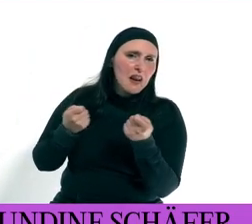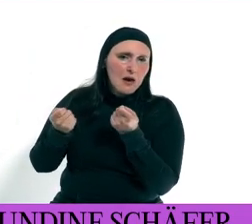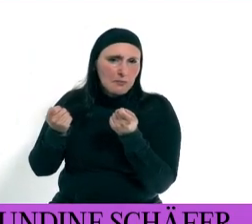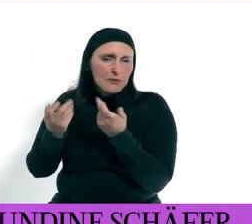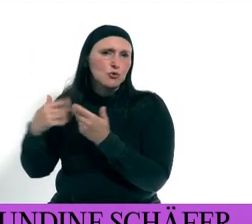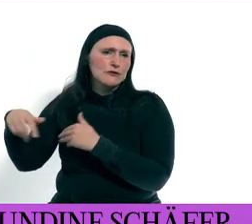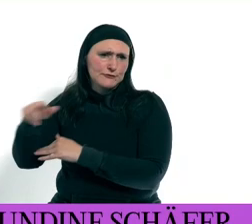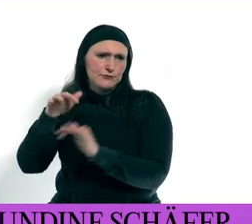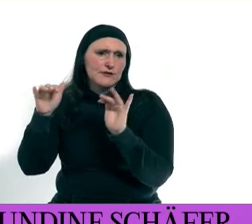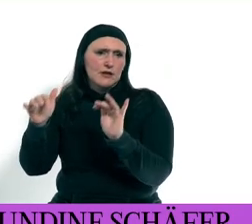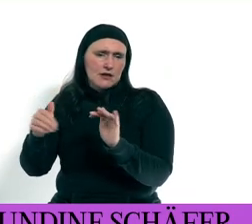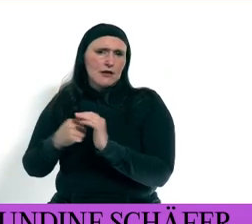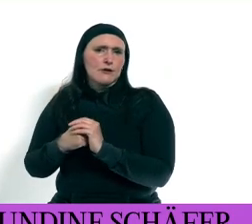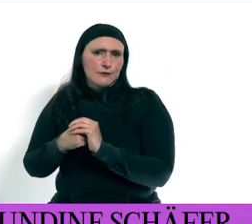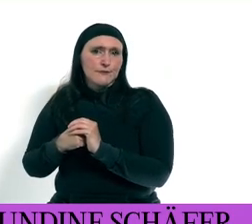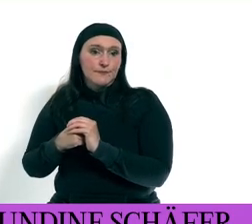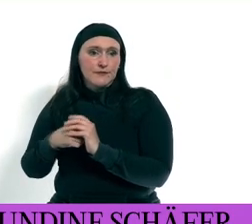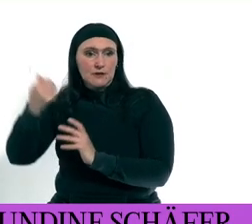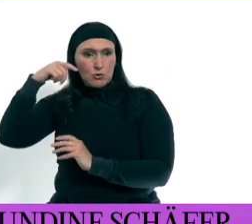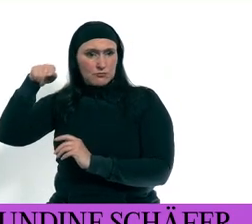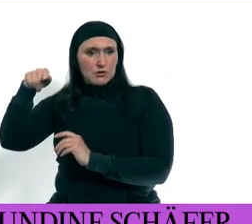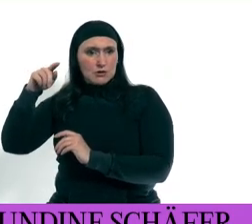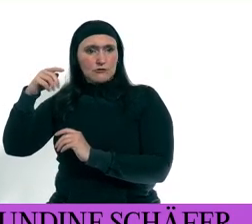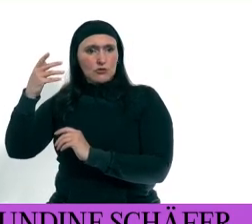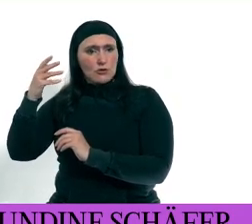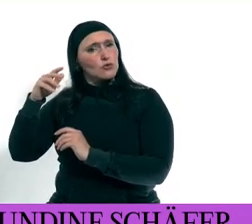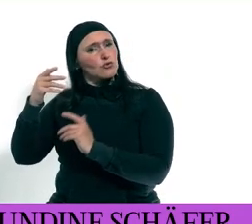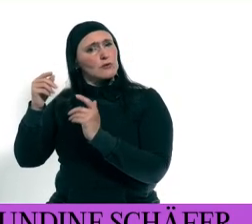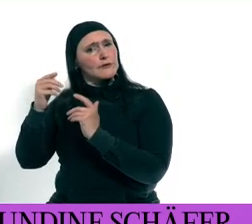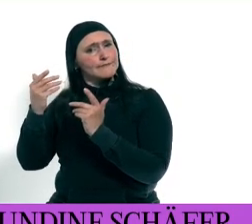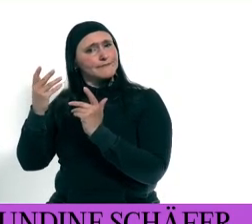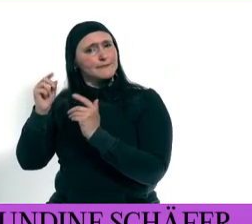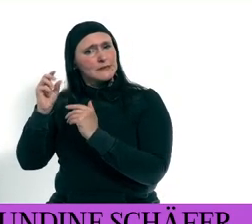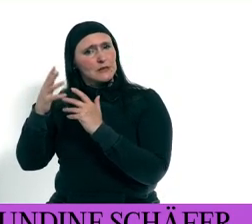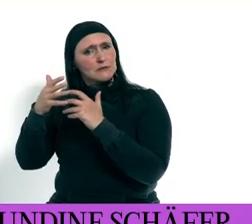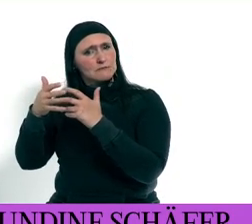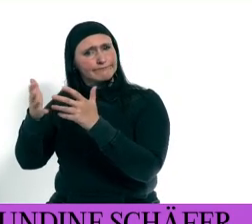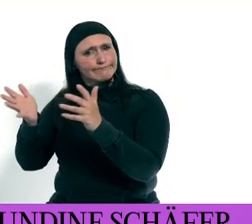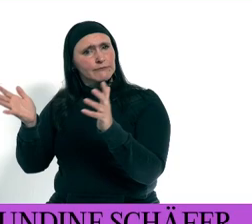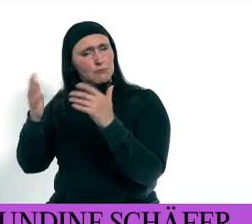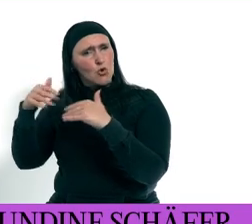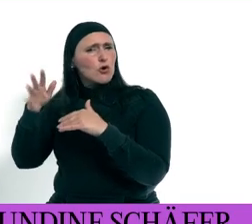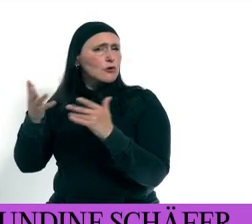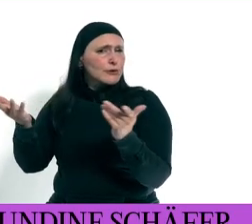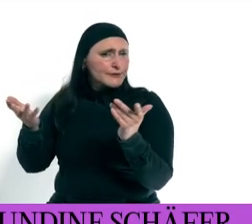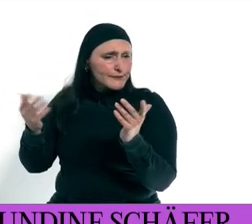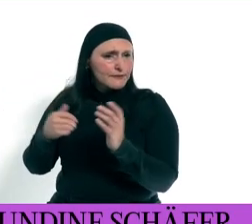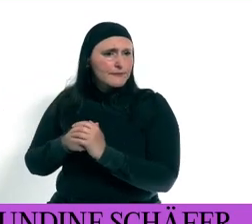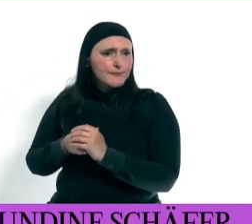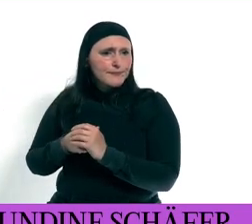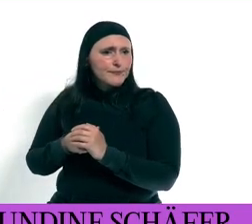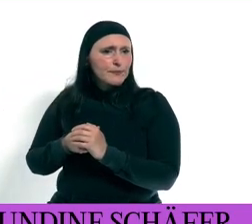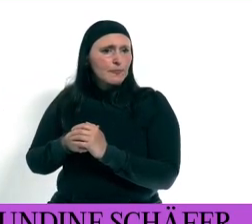Atelier. Do more with it. Maybe tell us a little bit about that. Ihr plant aber auch noch mehr damit zu machen. Erzähl doch